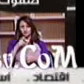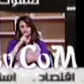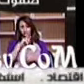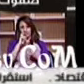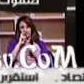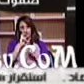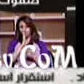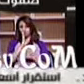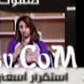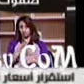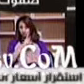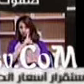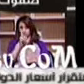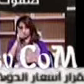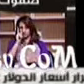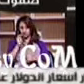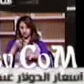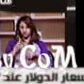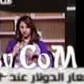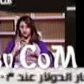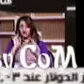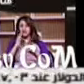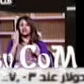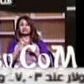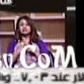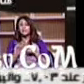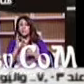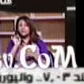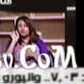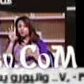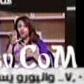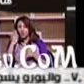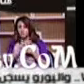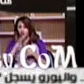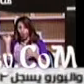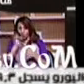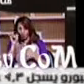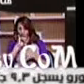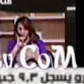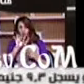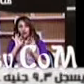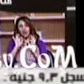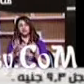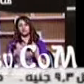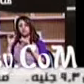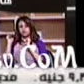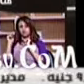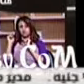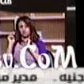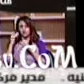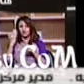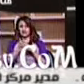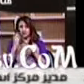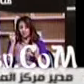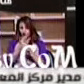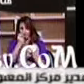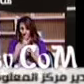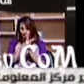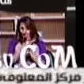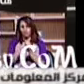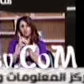ومنطقي لو كان هناك سببا موضوعيا موضوعيا يجب الاستجابه لي اما اذا كانت اسباب صراعات